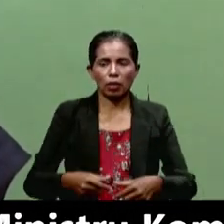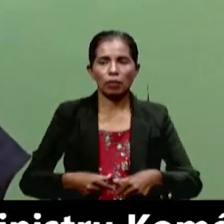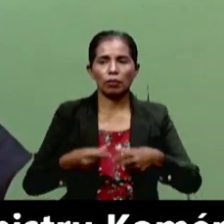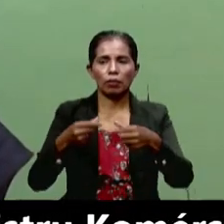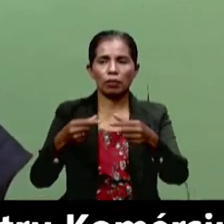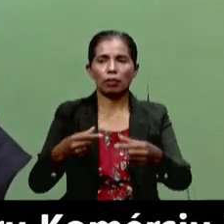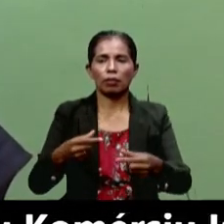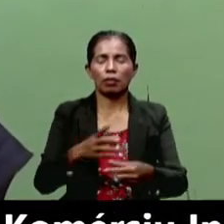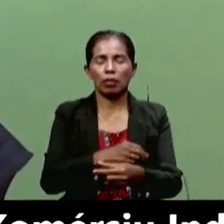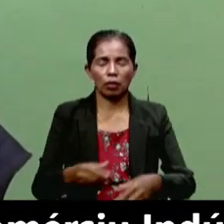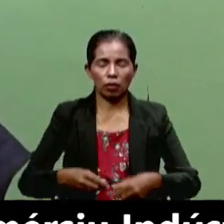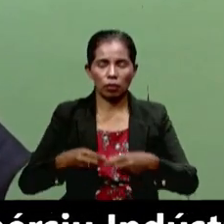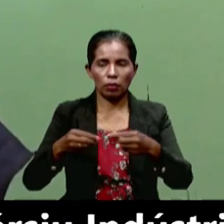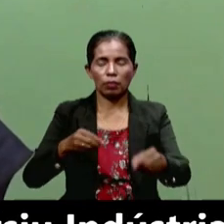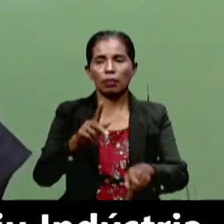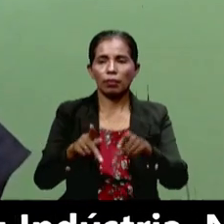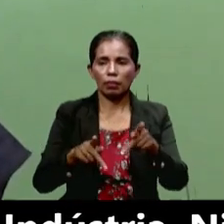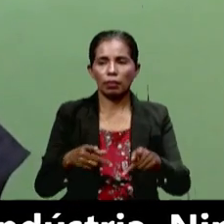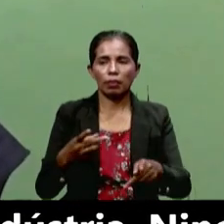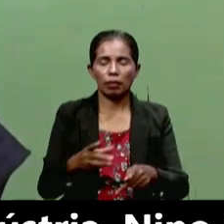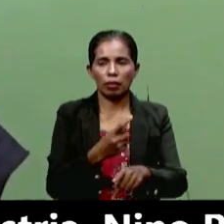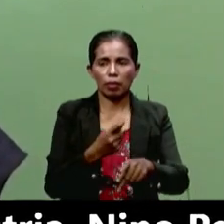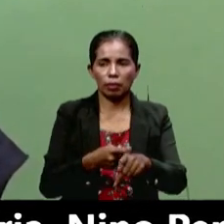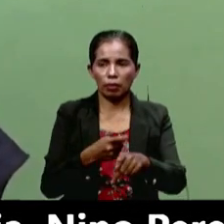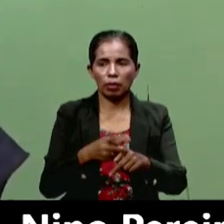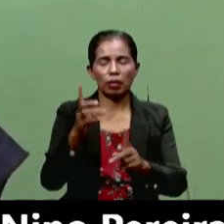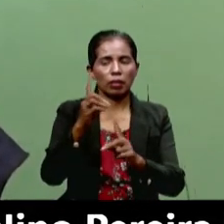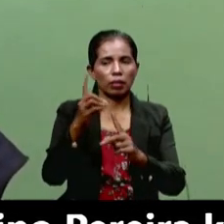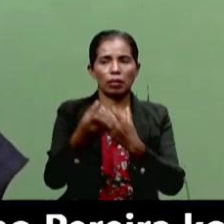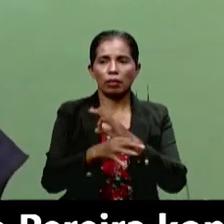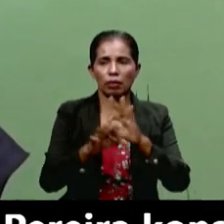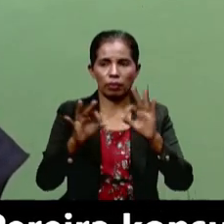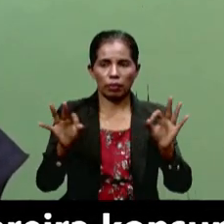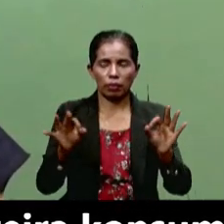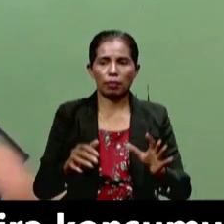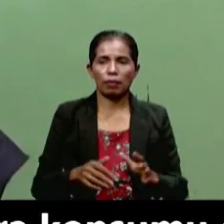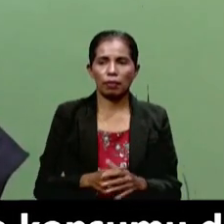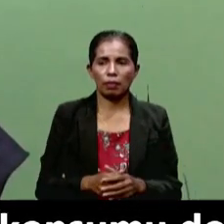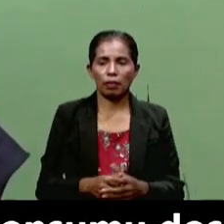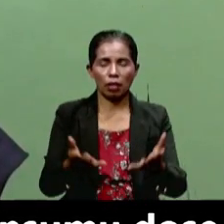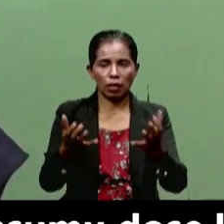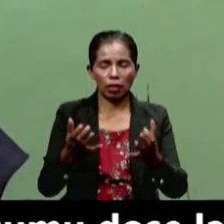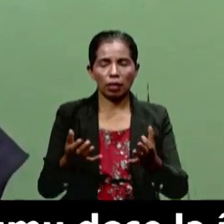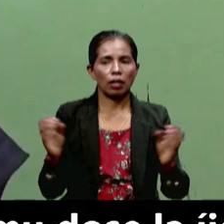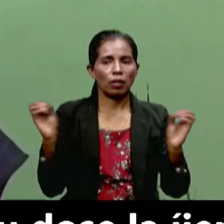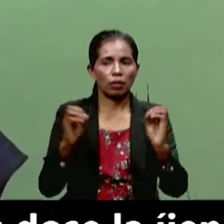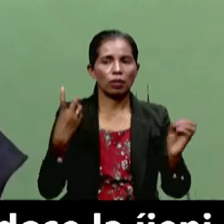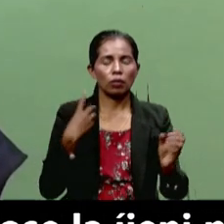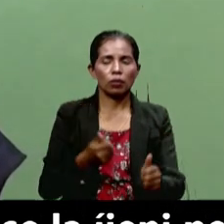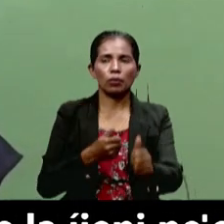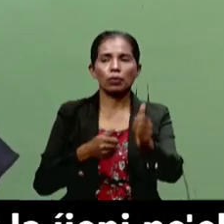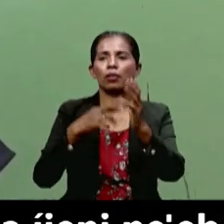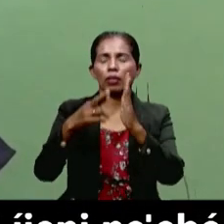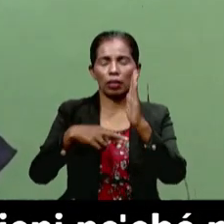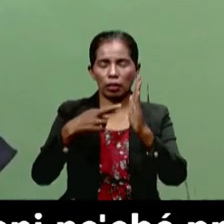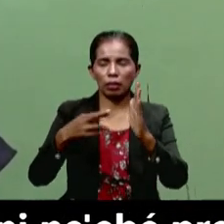baru kita harus distribusi. Bagi minyak yang punya perasa ini remata. Untuk akar kelakui, itu prosedur lebih